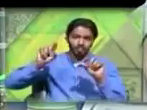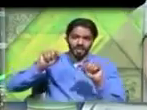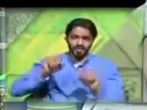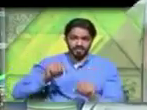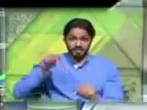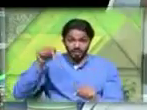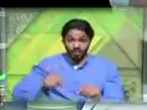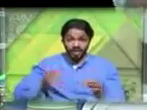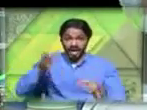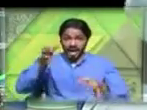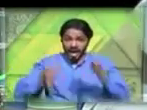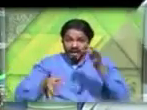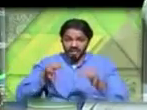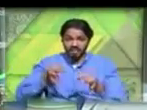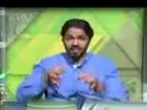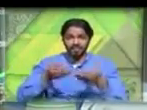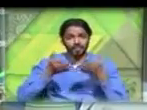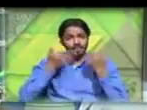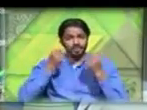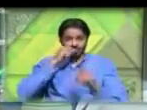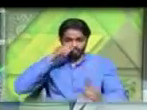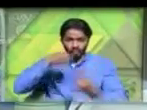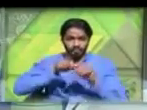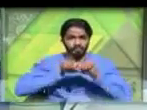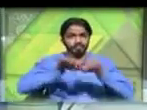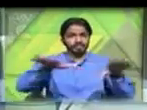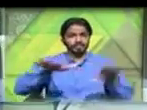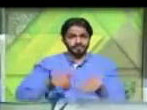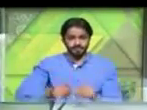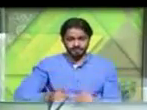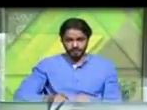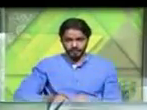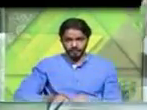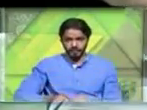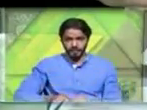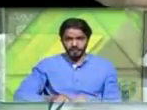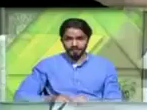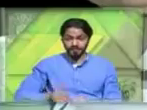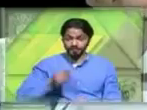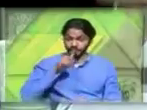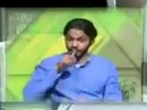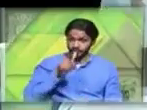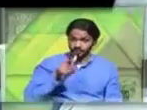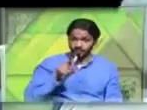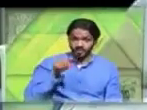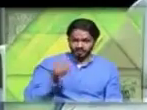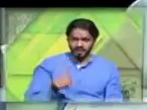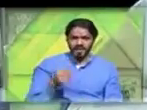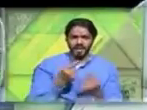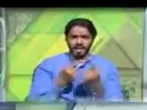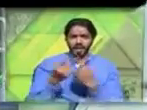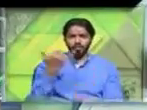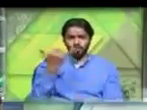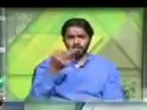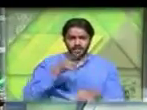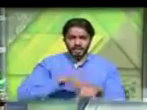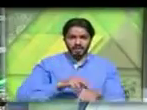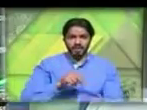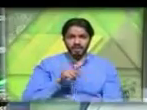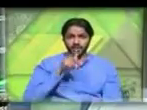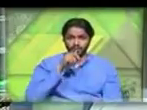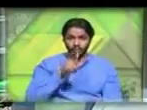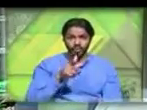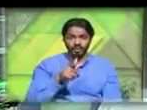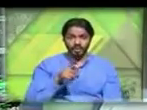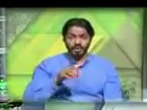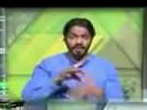والإنصاف. أنت ذكرت كلمات لشيخ الإسلام تيمية في مقدمة الحلقة الفائتة. نعم. من أروع ما قال، قال